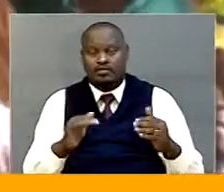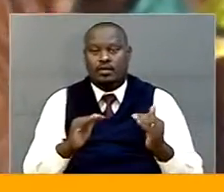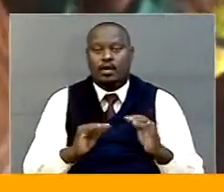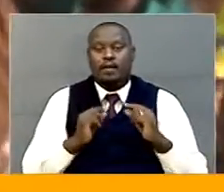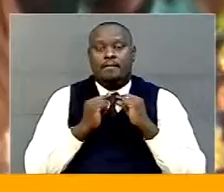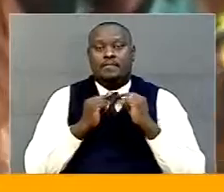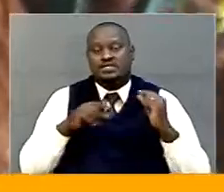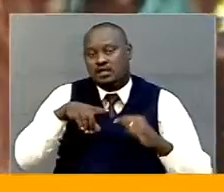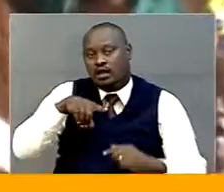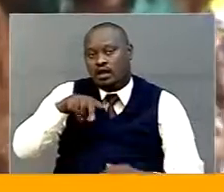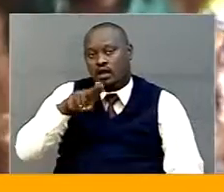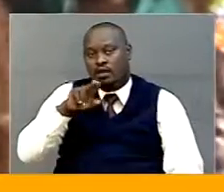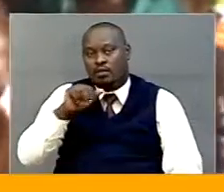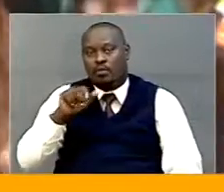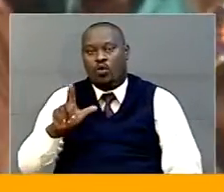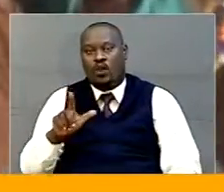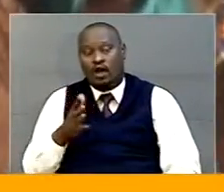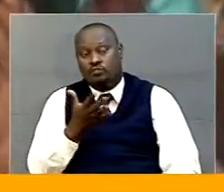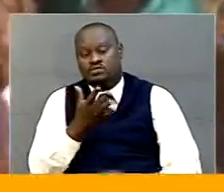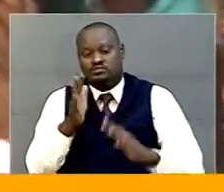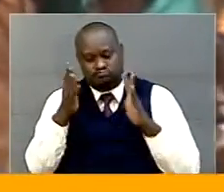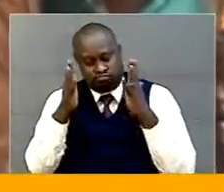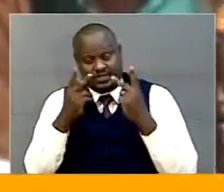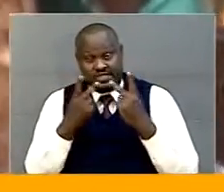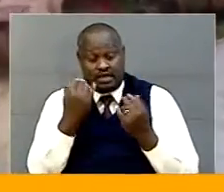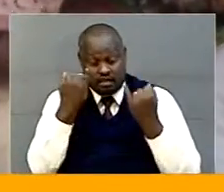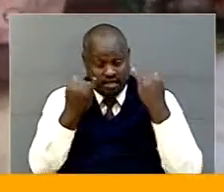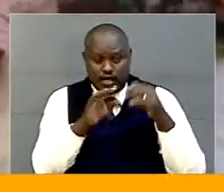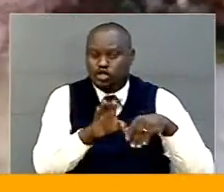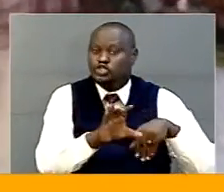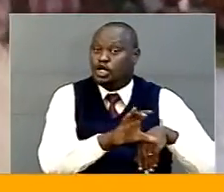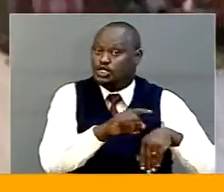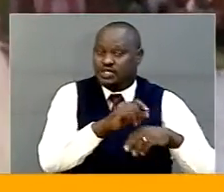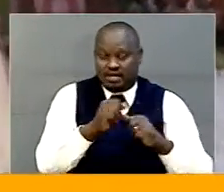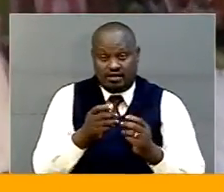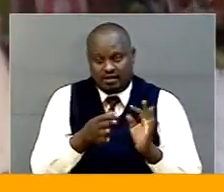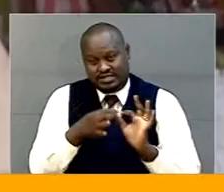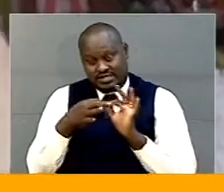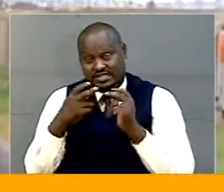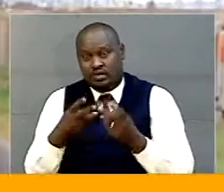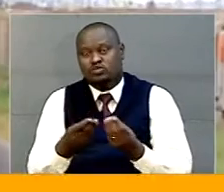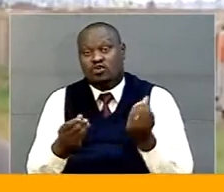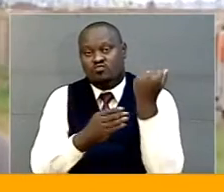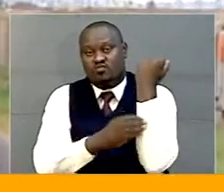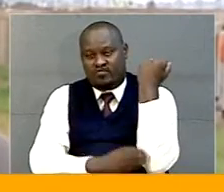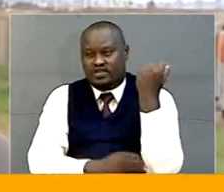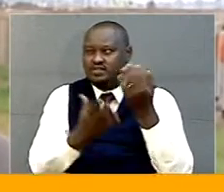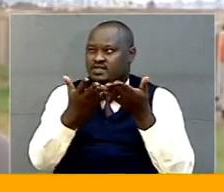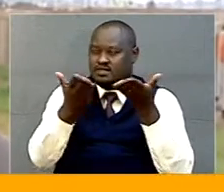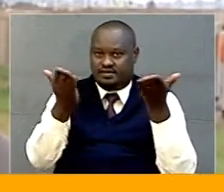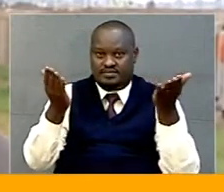wa Kerling Community Church naye aniriza endowooza y'okukozesa ekkanisa mu kulwanyisa obwavu mu baana ba Katonda. Muno